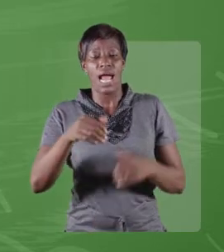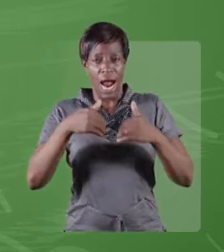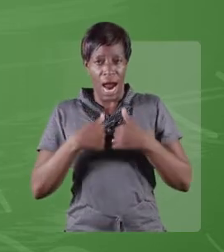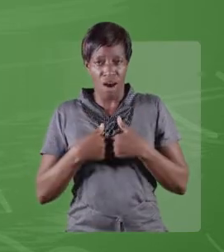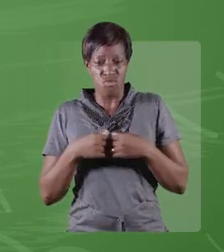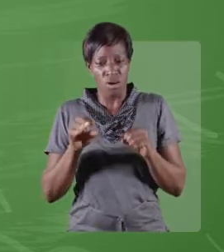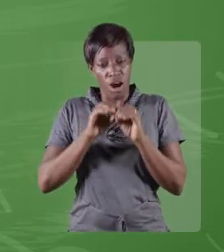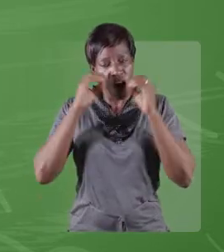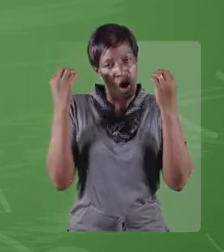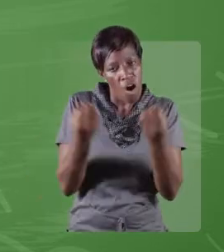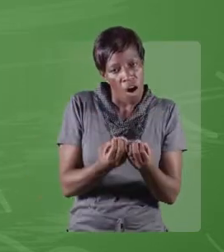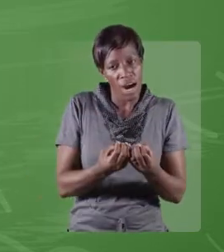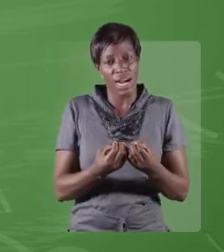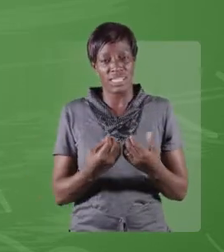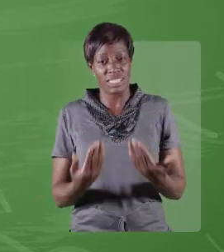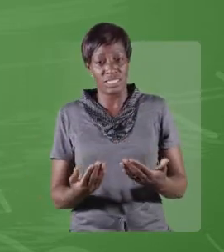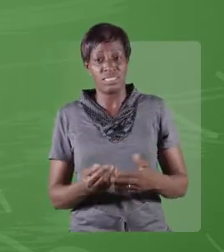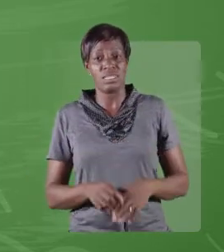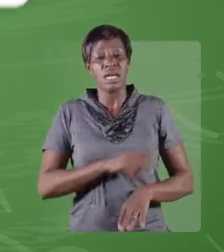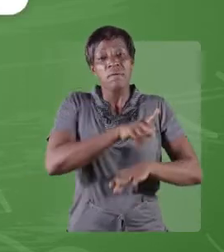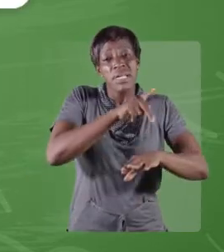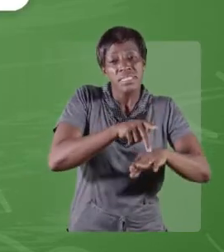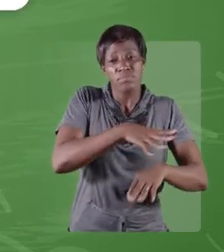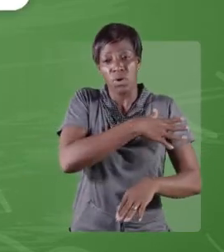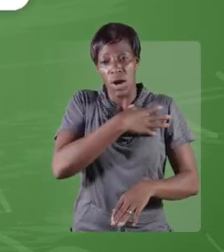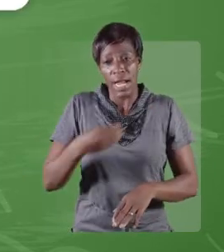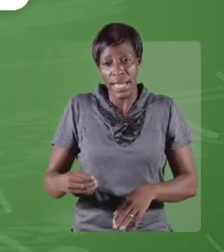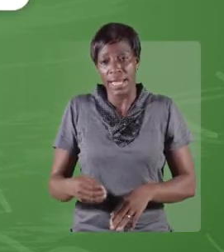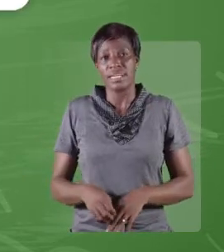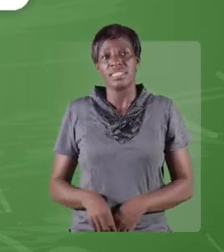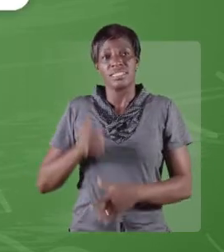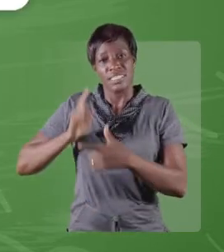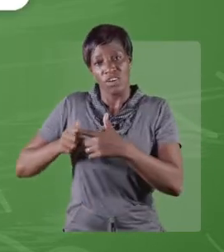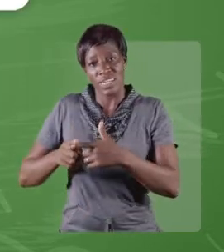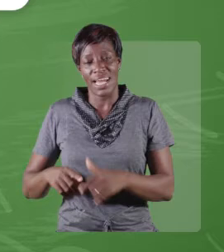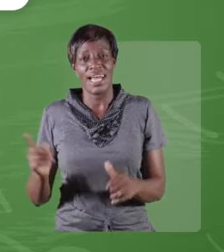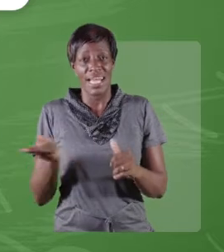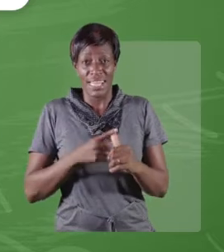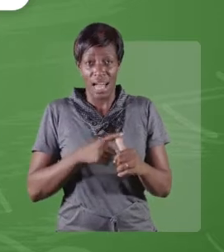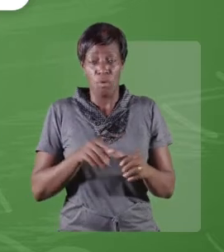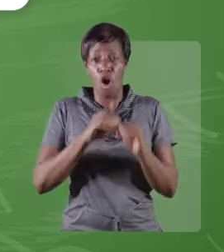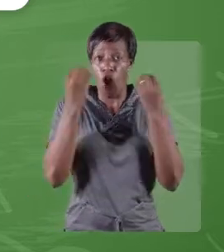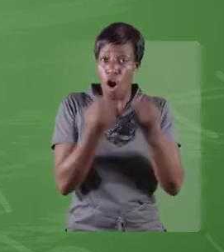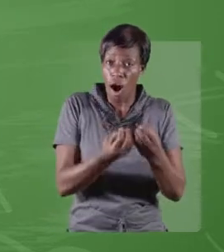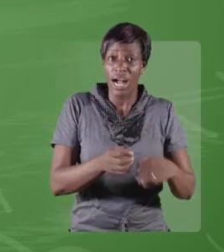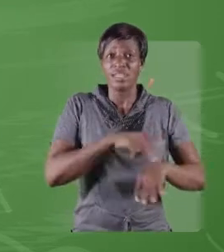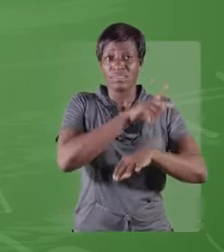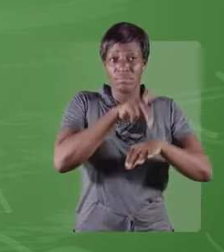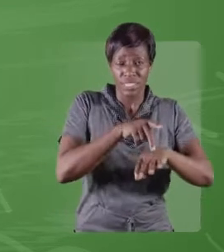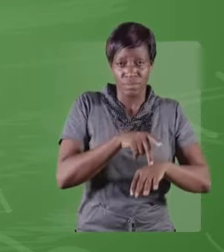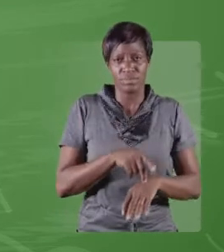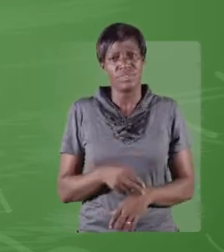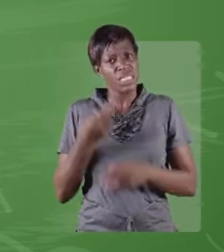principaux et des organes secondaires. D'abord, les organes principaux. À partir de